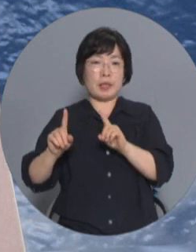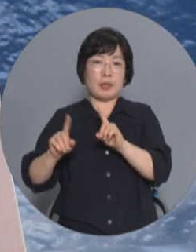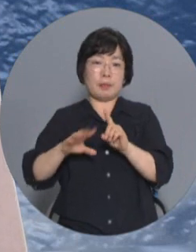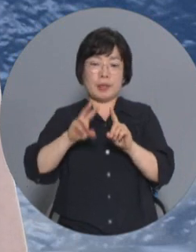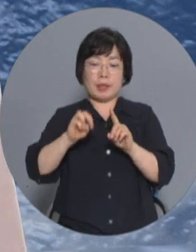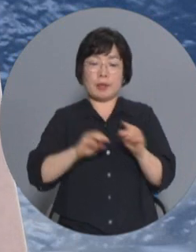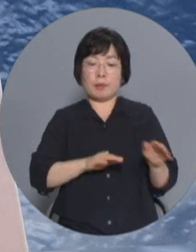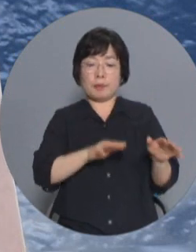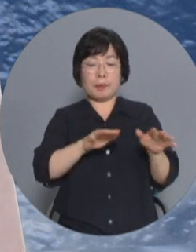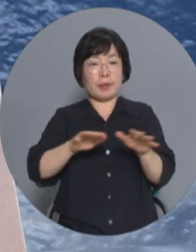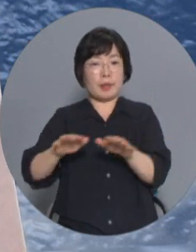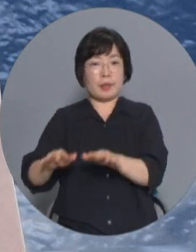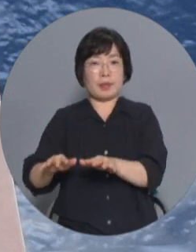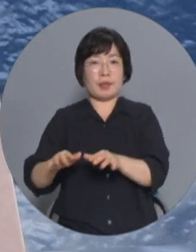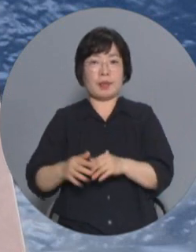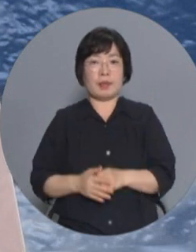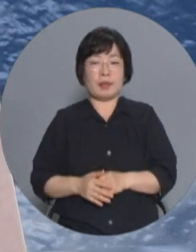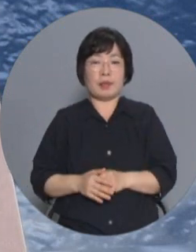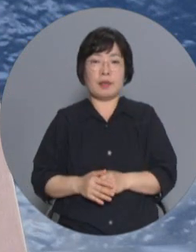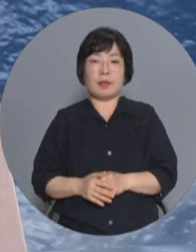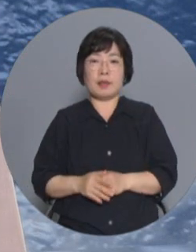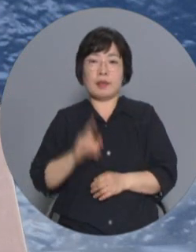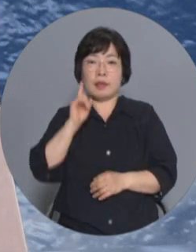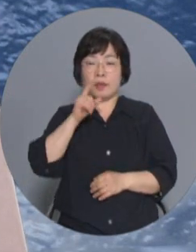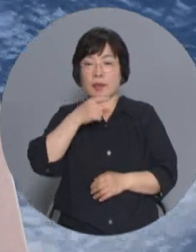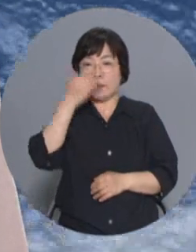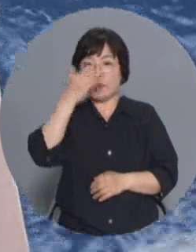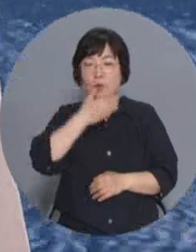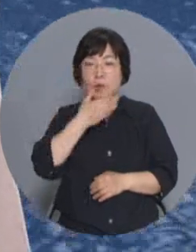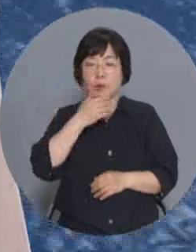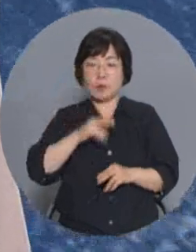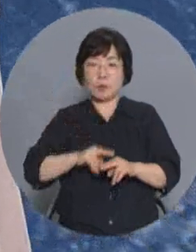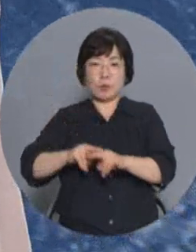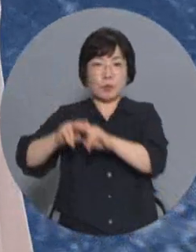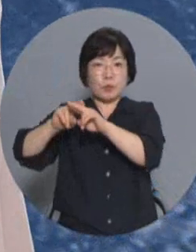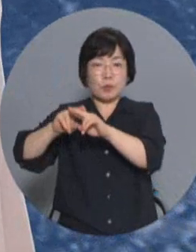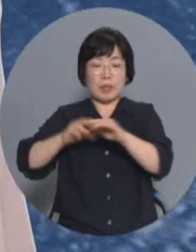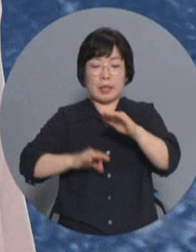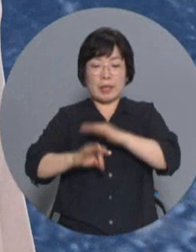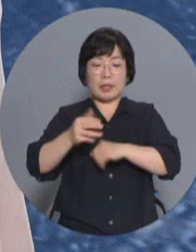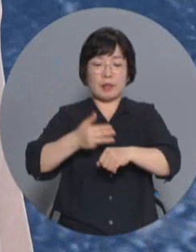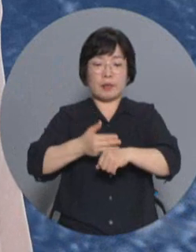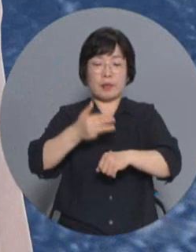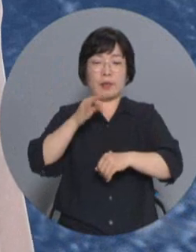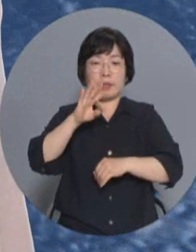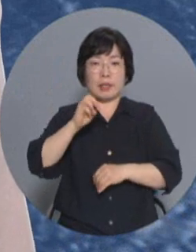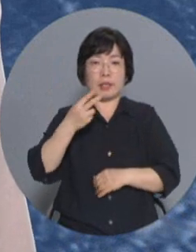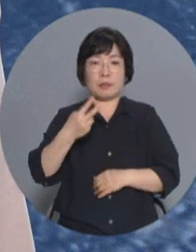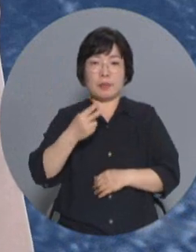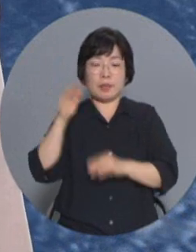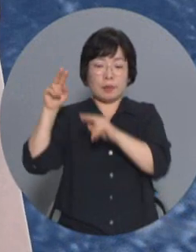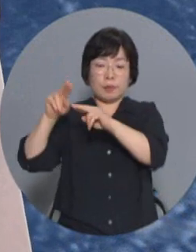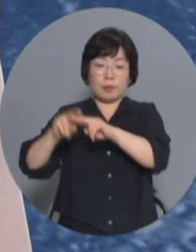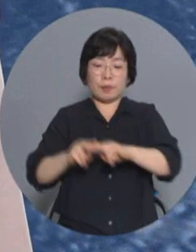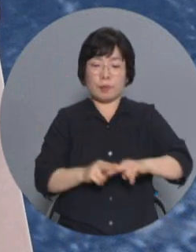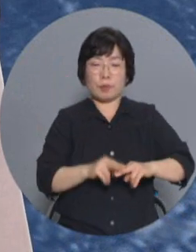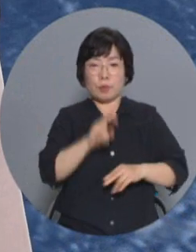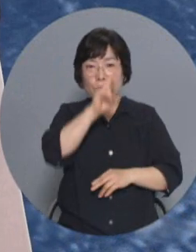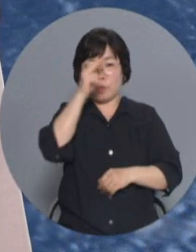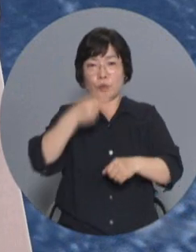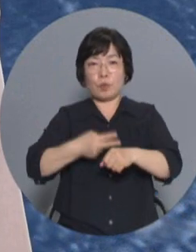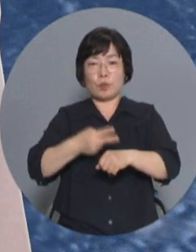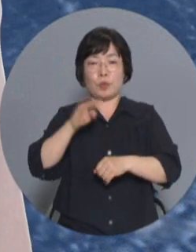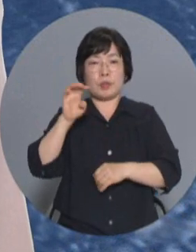1m 잔잔하게 일겠습니다 여수의 내일 만조 시각은 아침 8시 42분 간조 시각은 오후